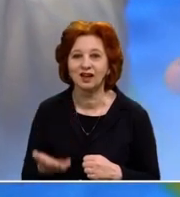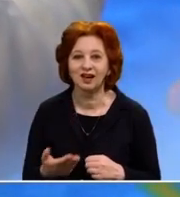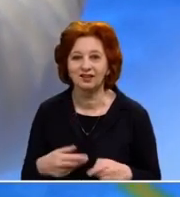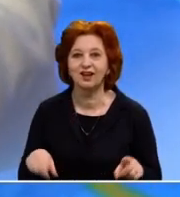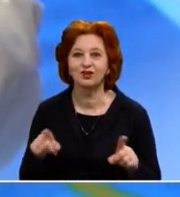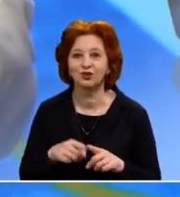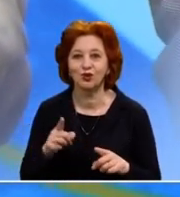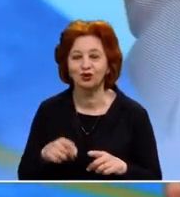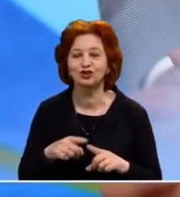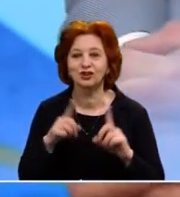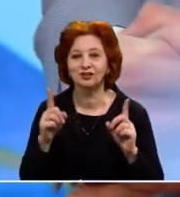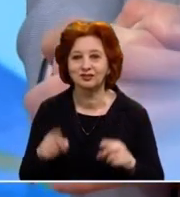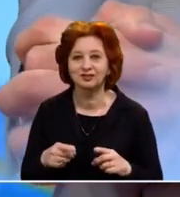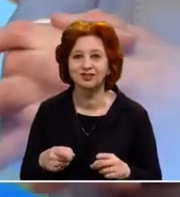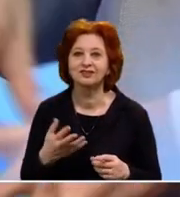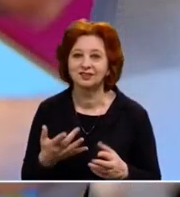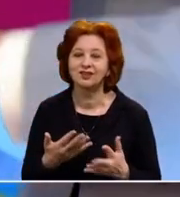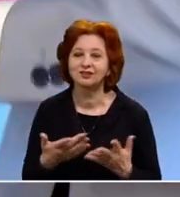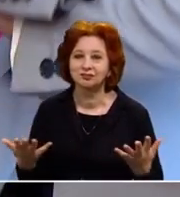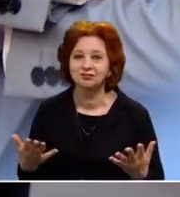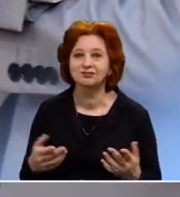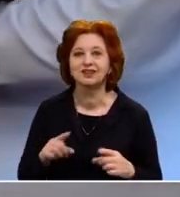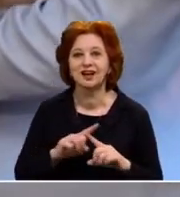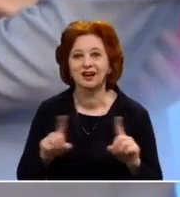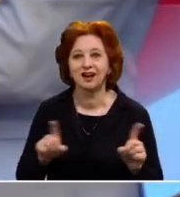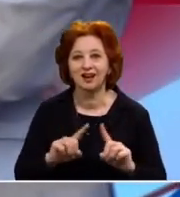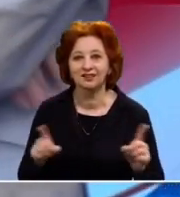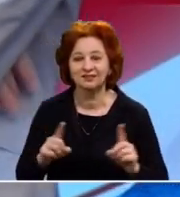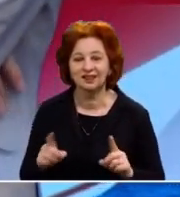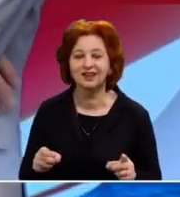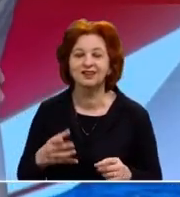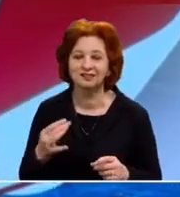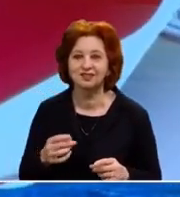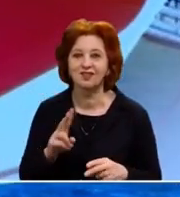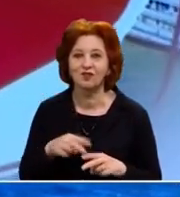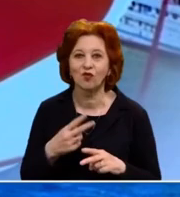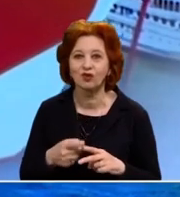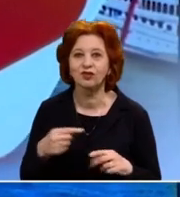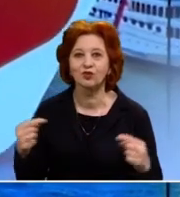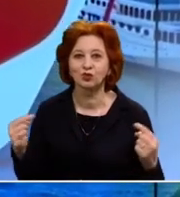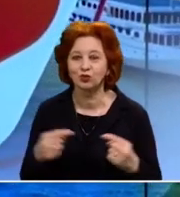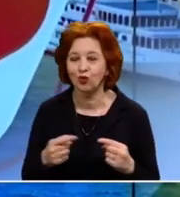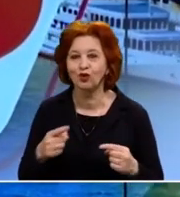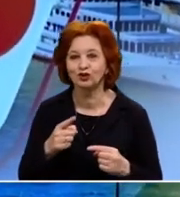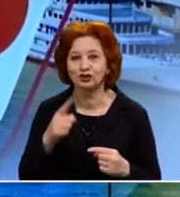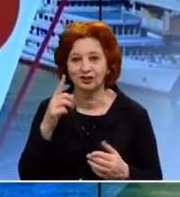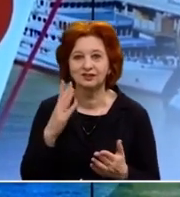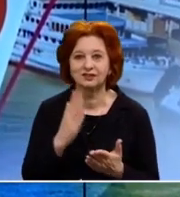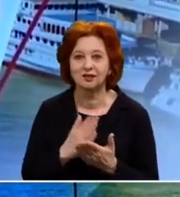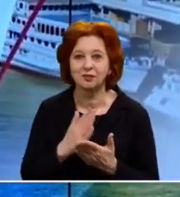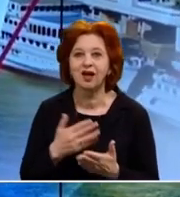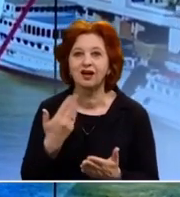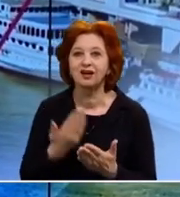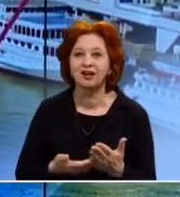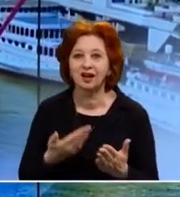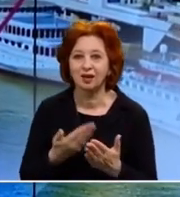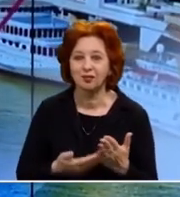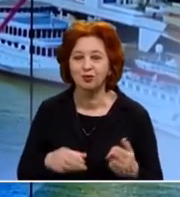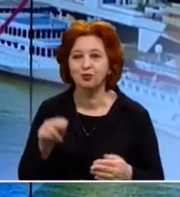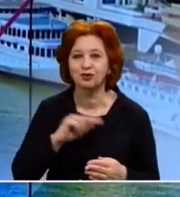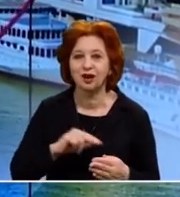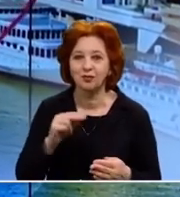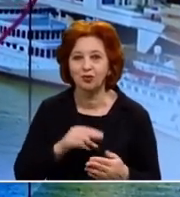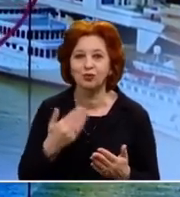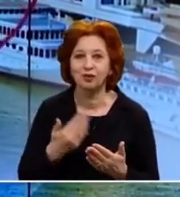Вот и она, трофейная свистулька, свистит громко, опробована и дезинфицирована. Но в моем детстве тоже такие были, только не